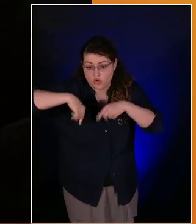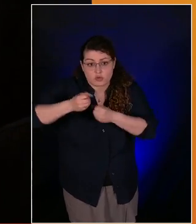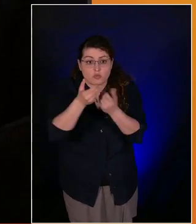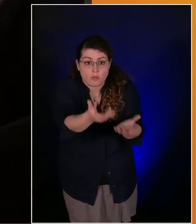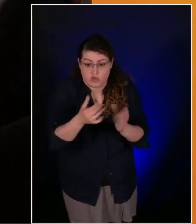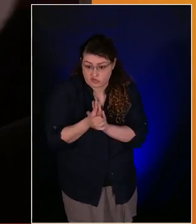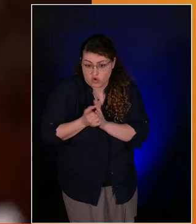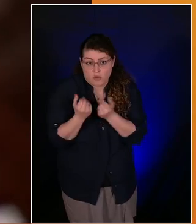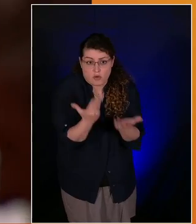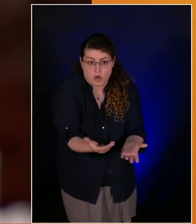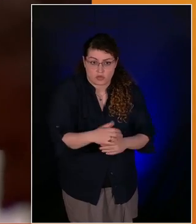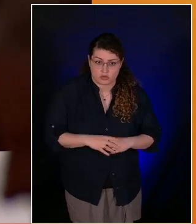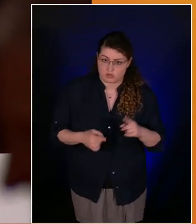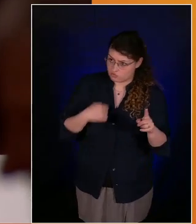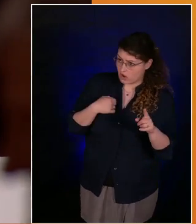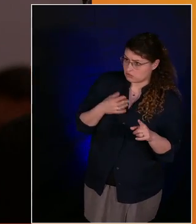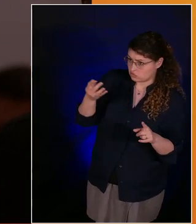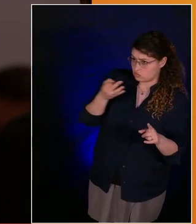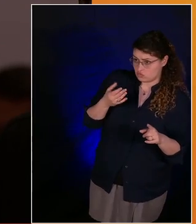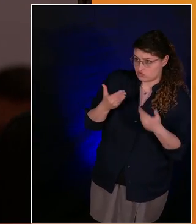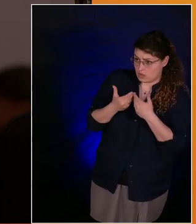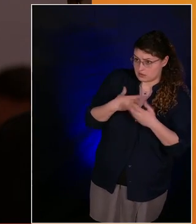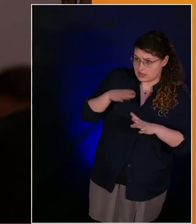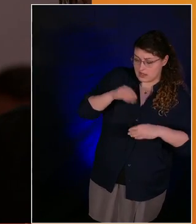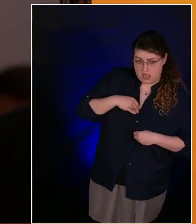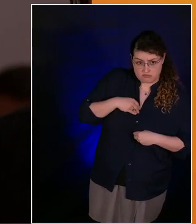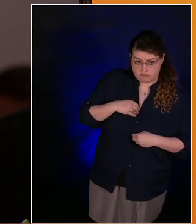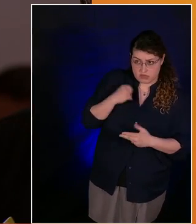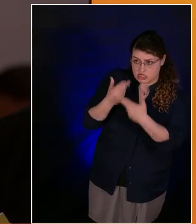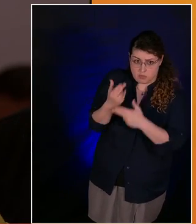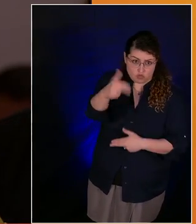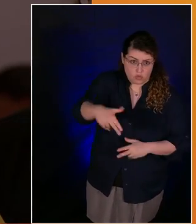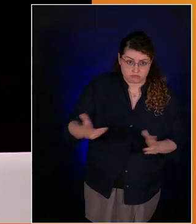c'est son rôle he tu me demandes si ça me convient mieux je te dis ben